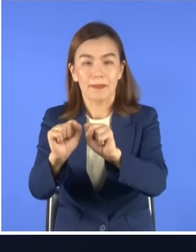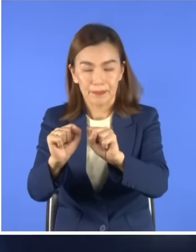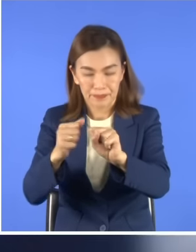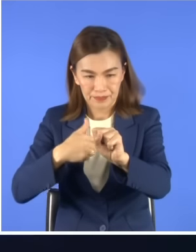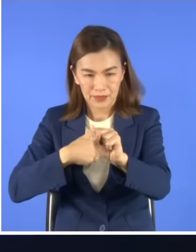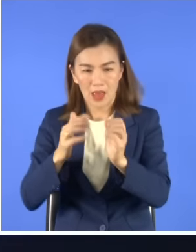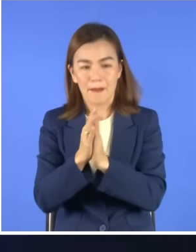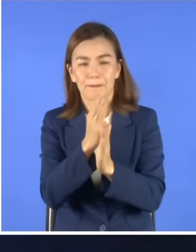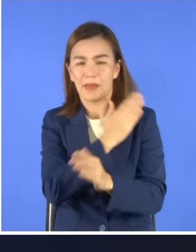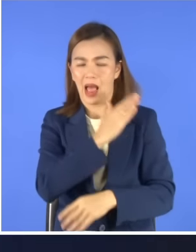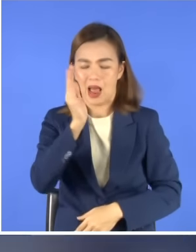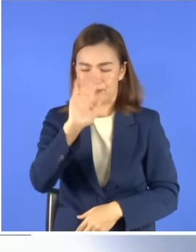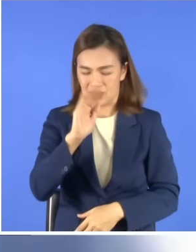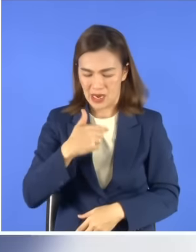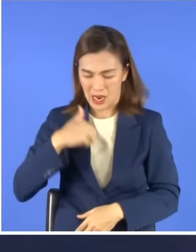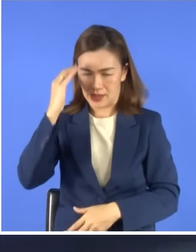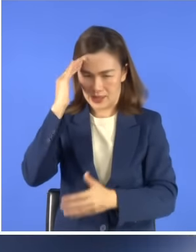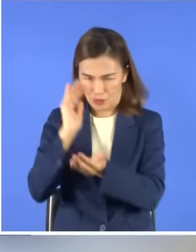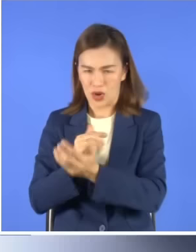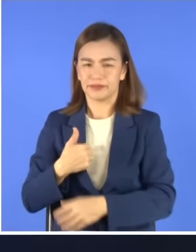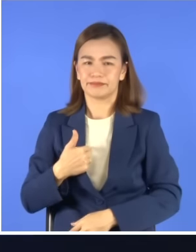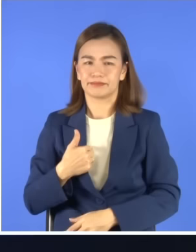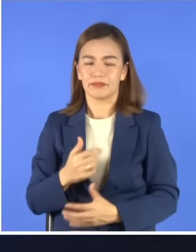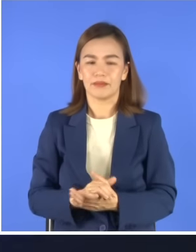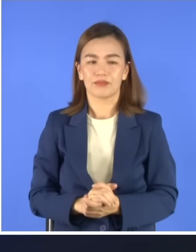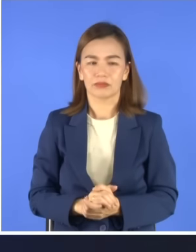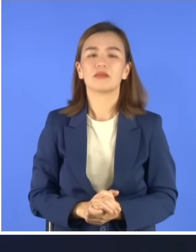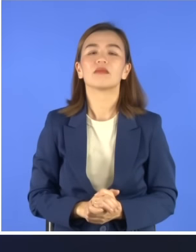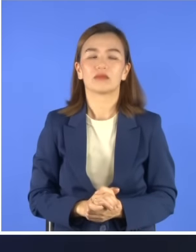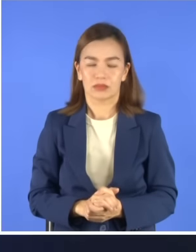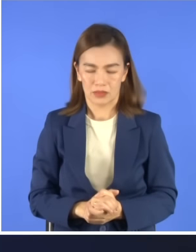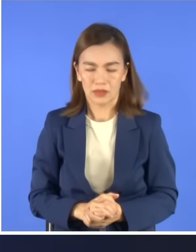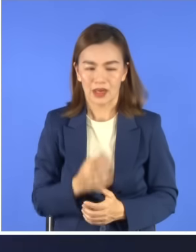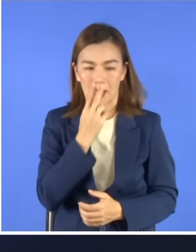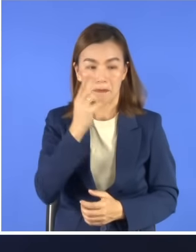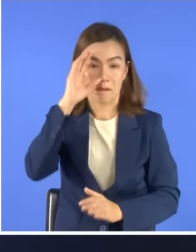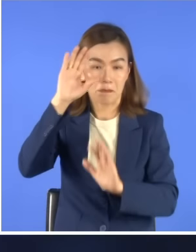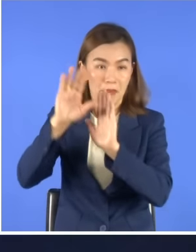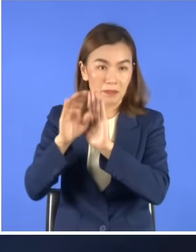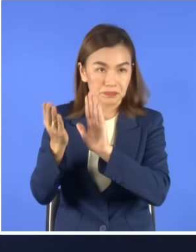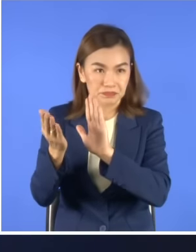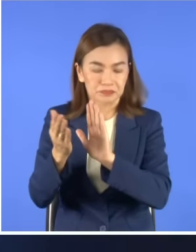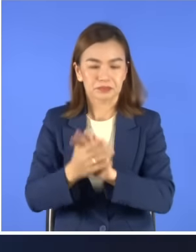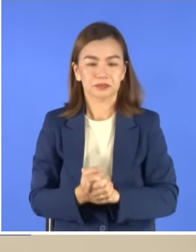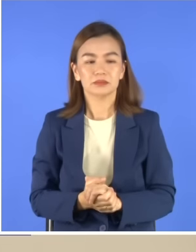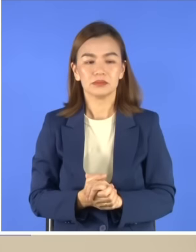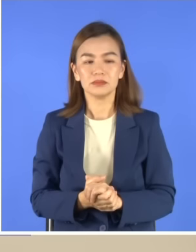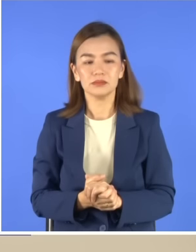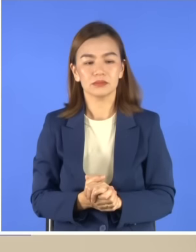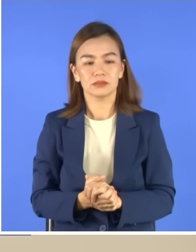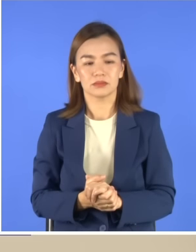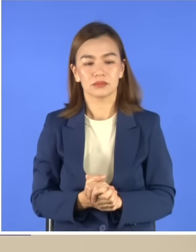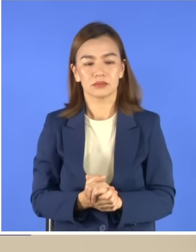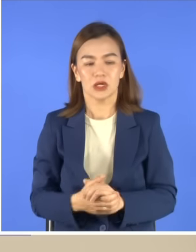ไม่ใช่พระอีกต่อไปเป็นตำรวจนะนี่ก็เลยเป็นคลิปภาพเหตุการณ์ที่เห็นอยู่นี้นะคะไม่ใช่แค่นั้นค่ะก็ยังไปตร